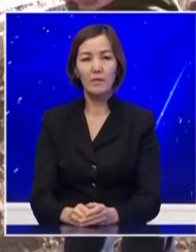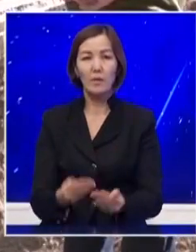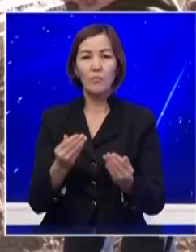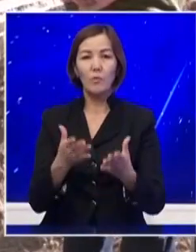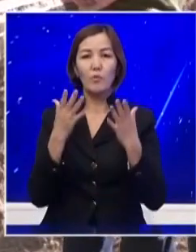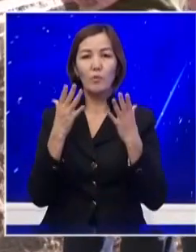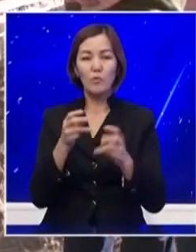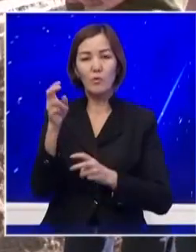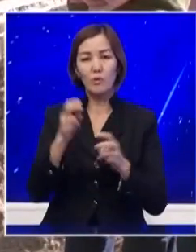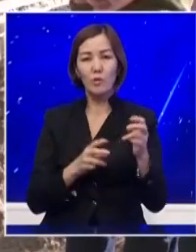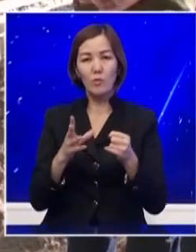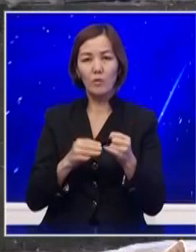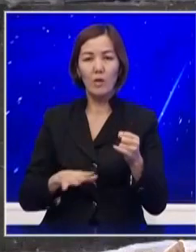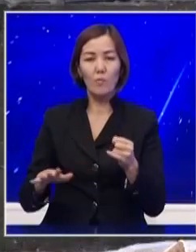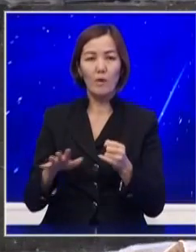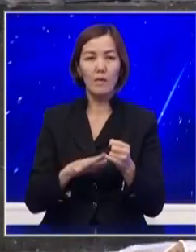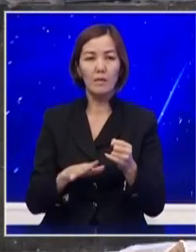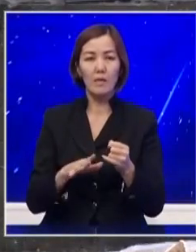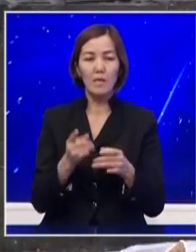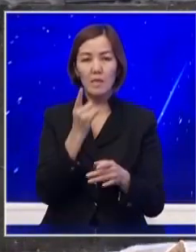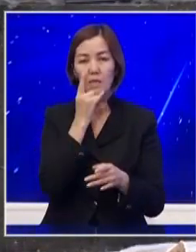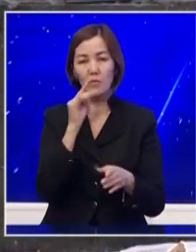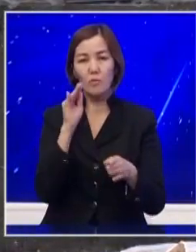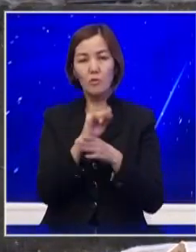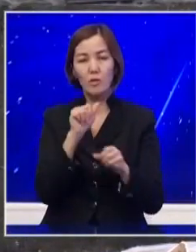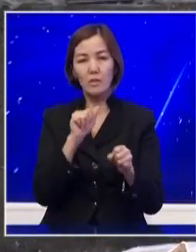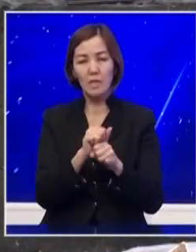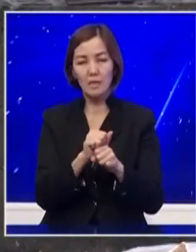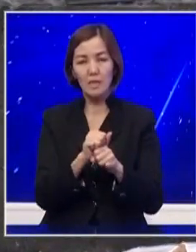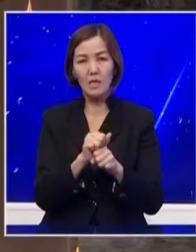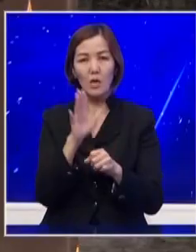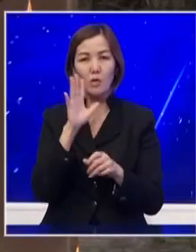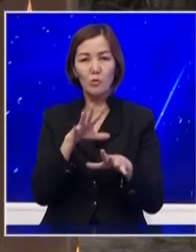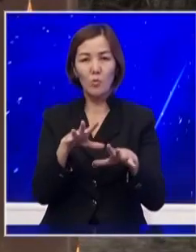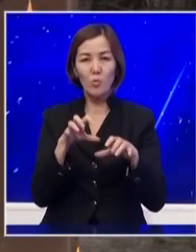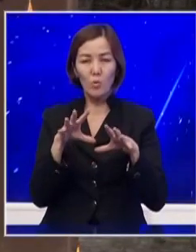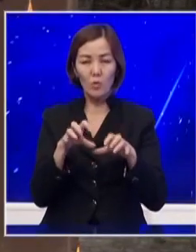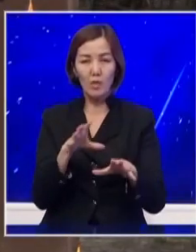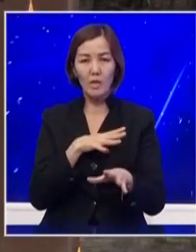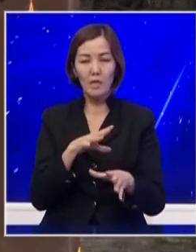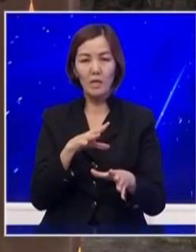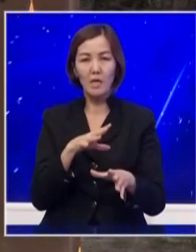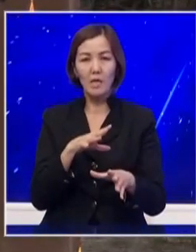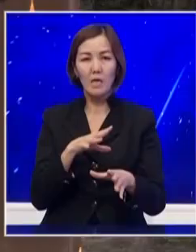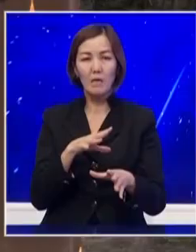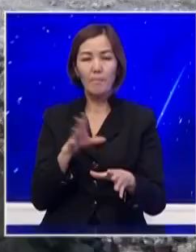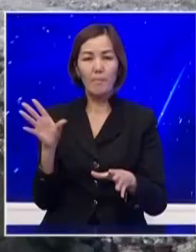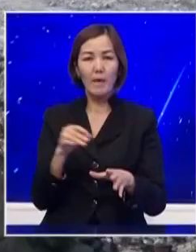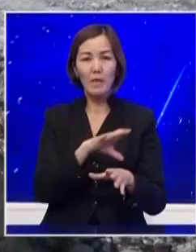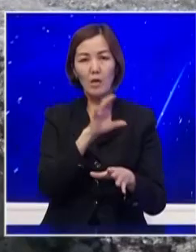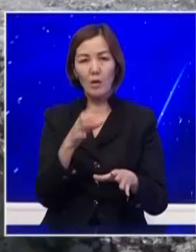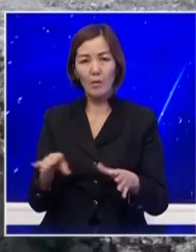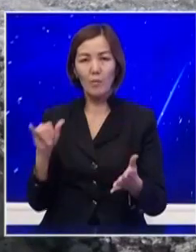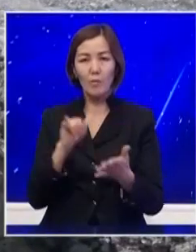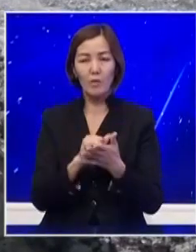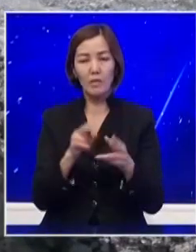таңда зауыт аумағында трансформаторлық қосалқы станциялар, су сорғылары және кәрі сорғы станциялар орнатылған. Оларды іске қосу